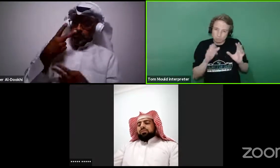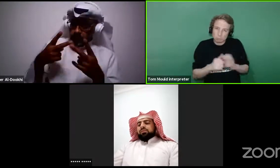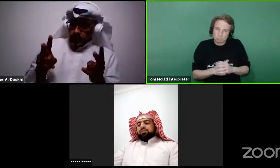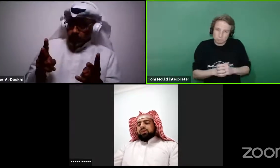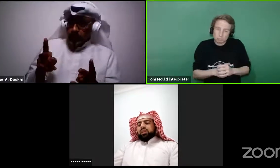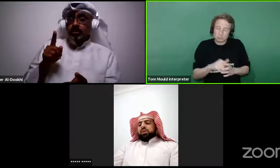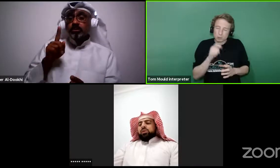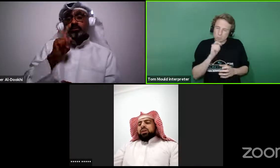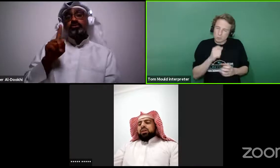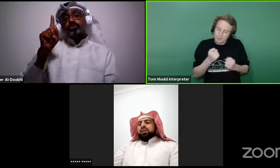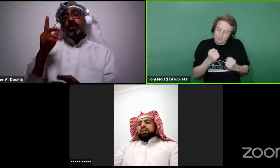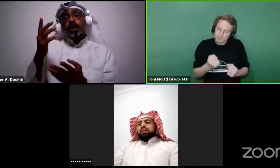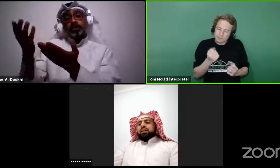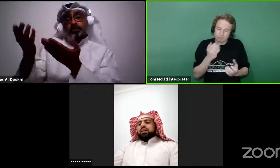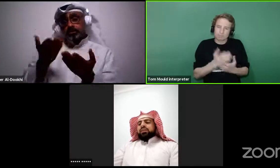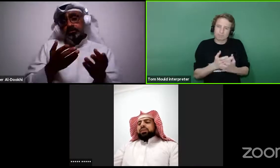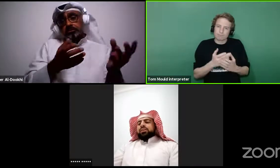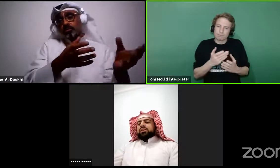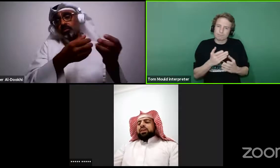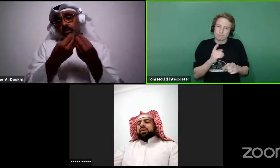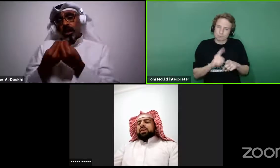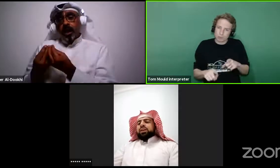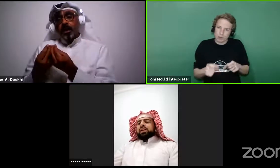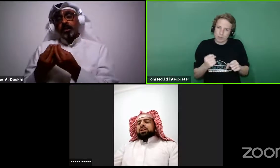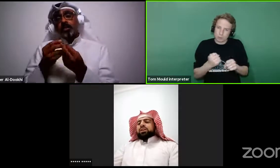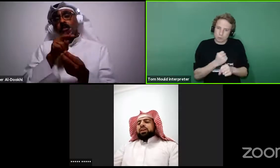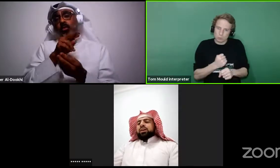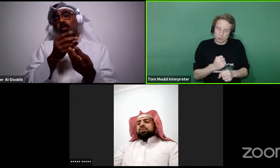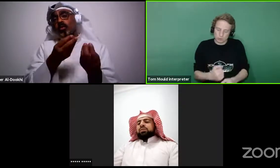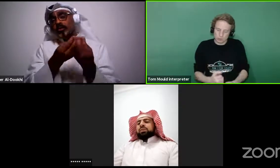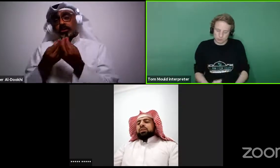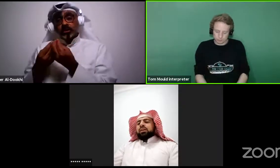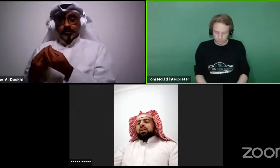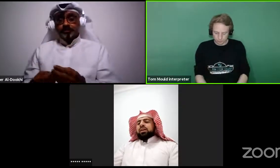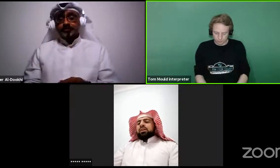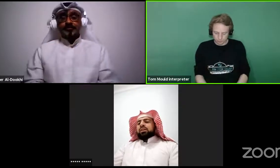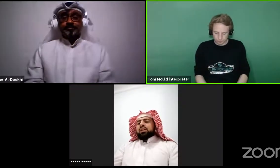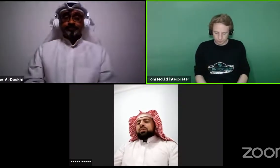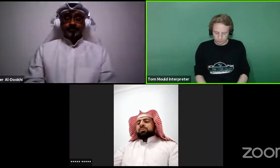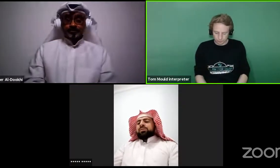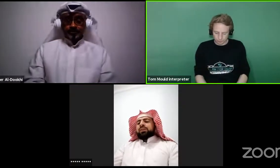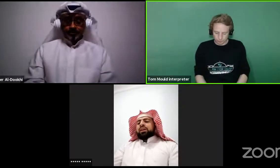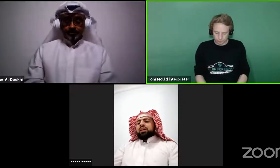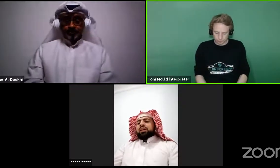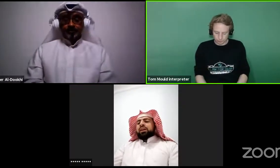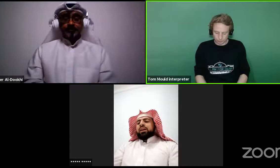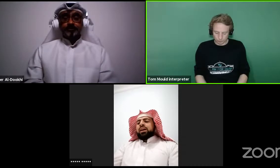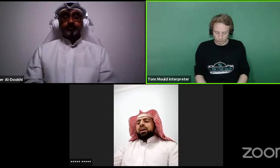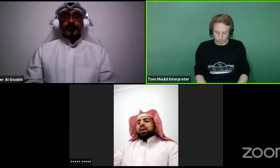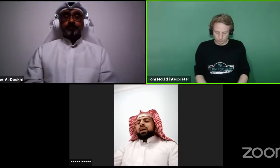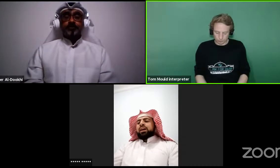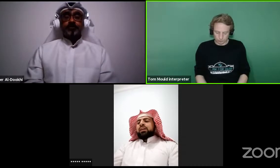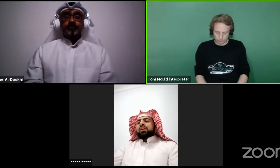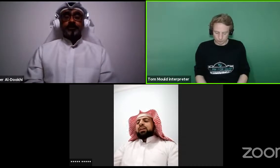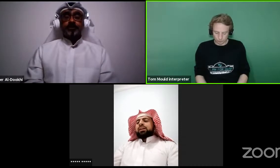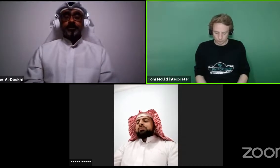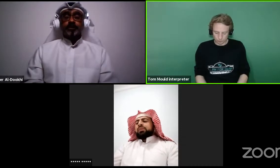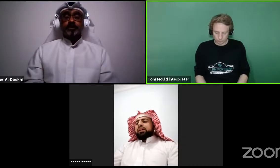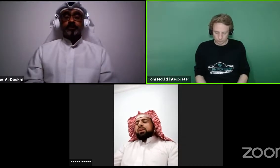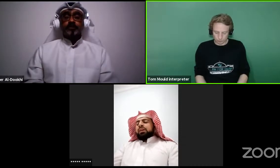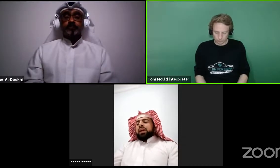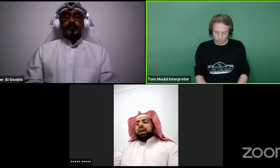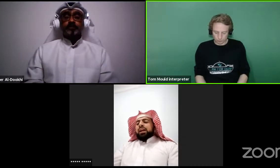it." وقال لفتيانه جعلوا بضاعتهم في